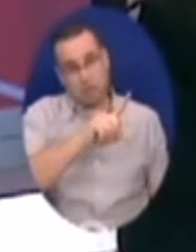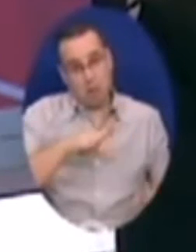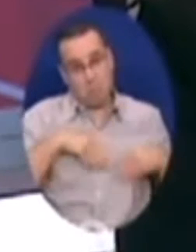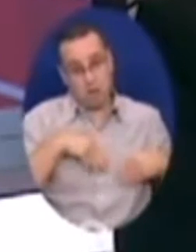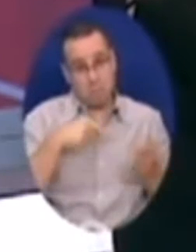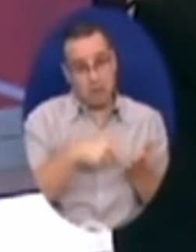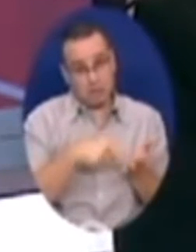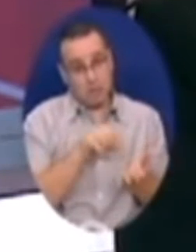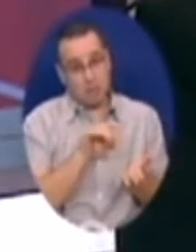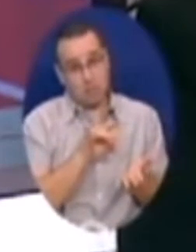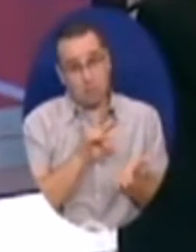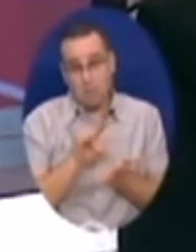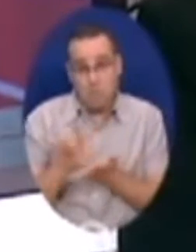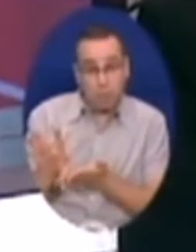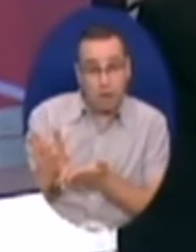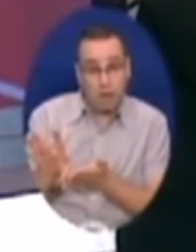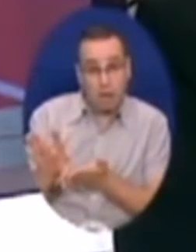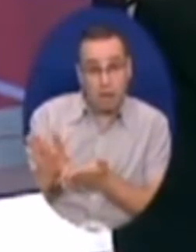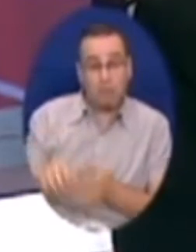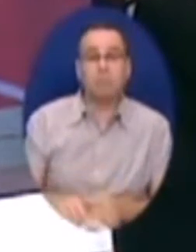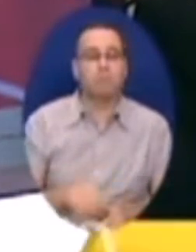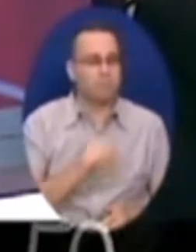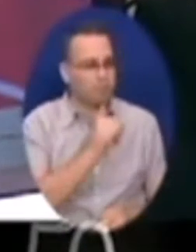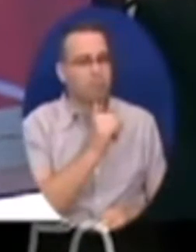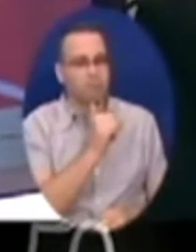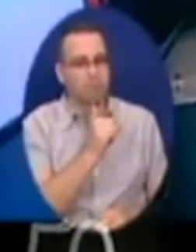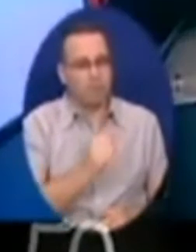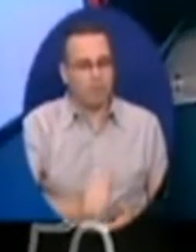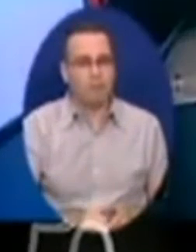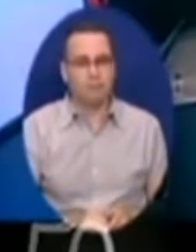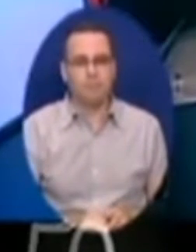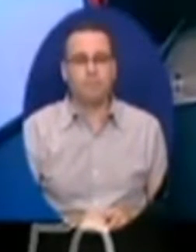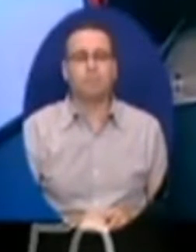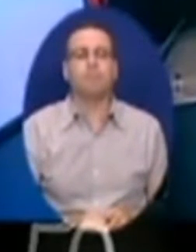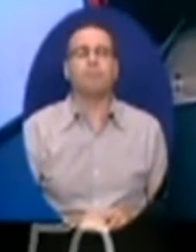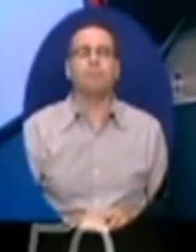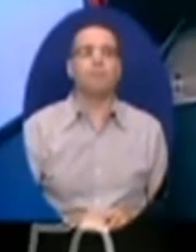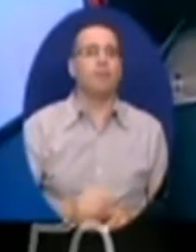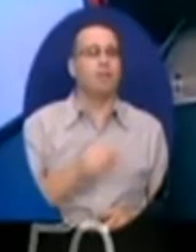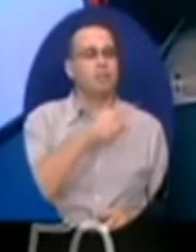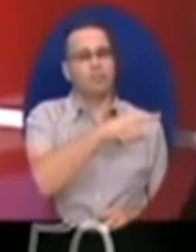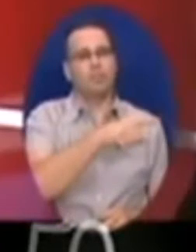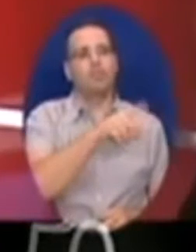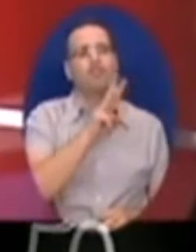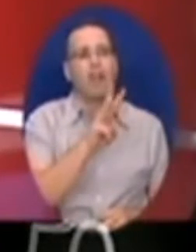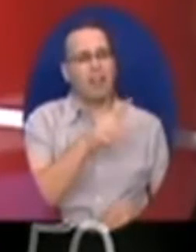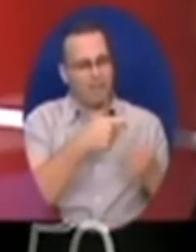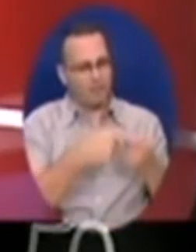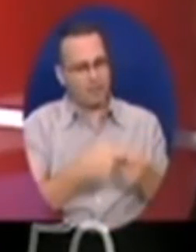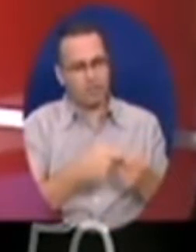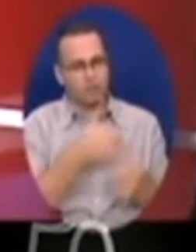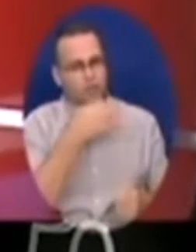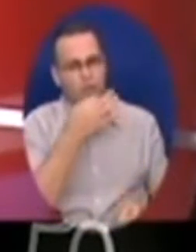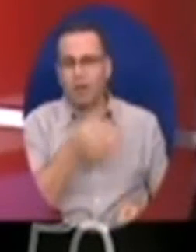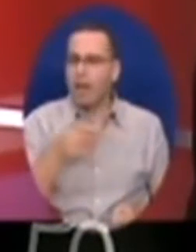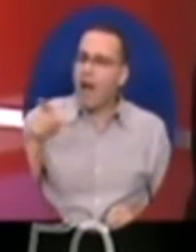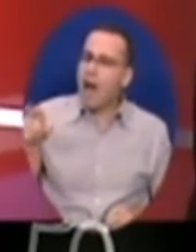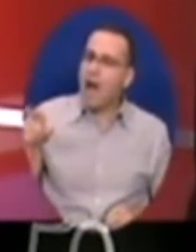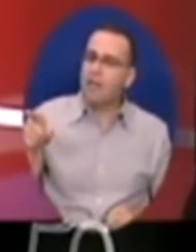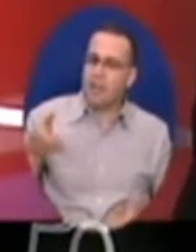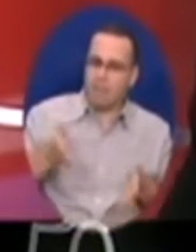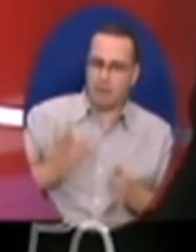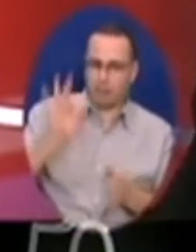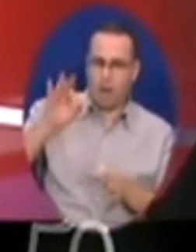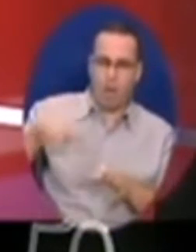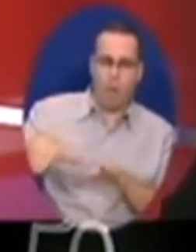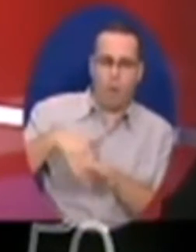כן, בקצר? בקצרה כן, זה מה שהיה. טוב, נחזור לזה. שלי, את, כמו שאמרנו, בת של פועל בניין. מה, גדלת בהוויה הזו? ביקרת